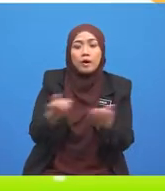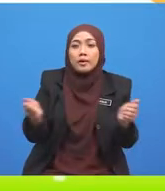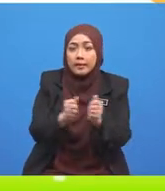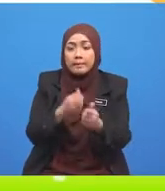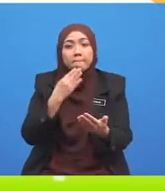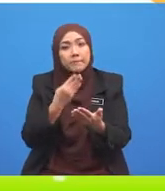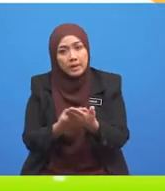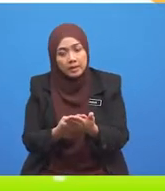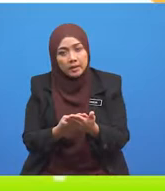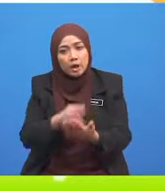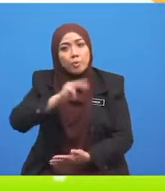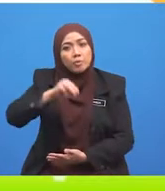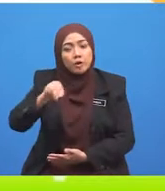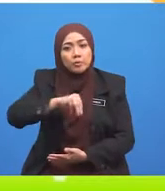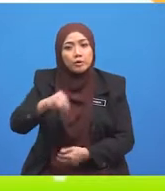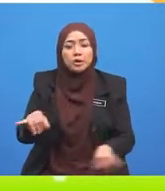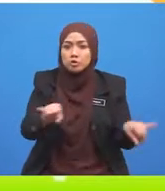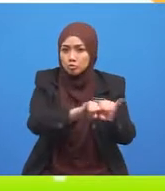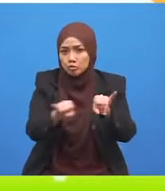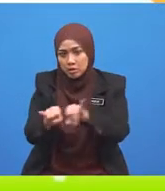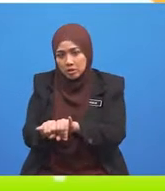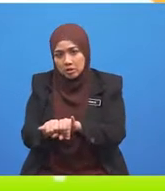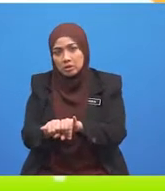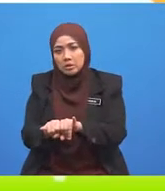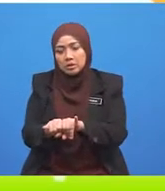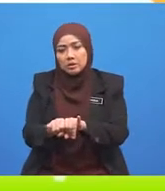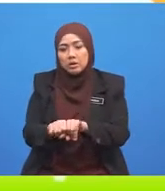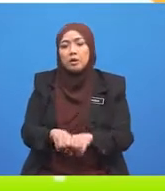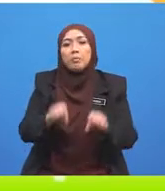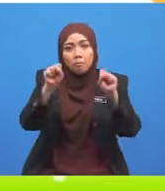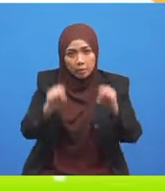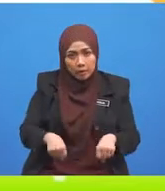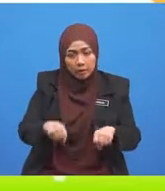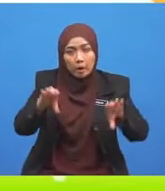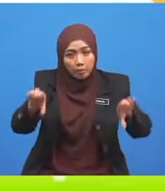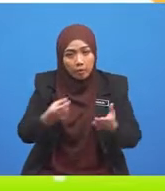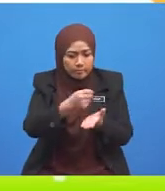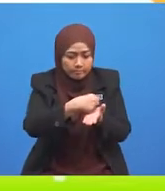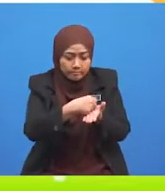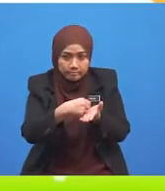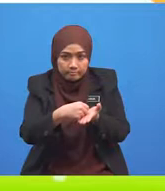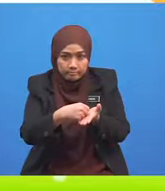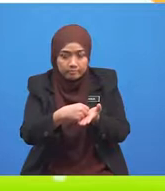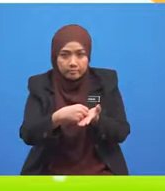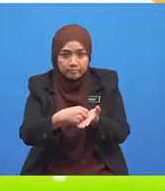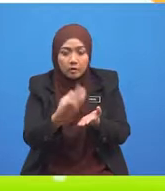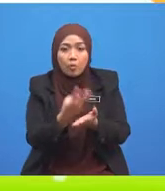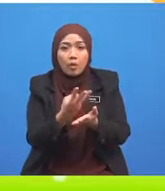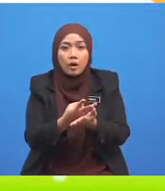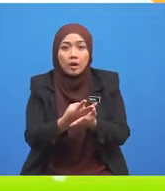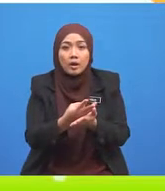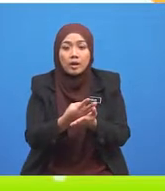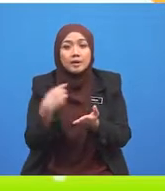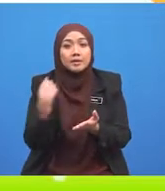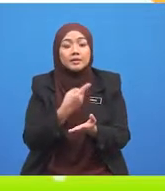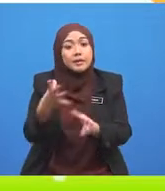berhemah, murid-murid juga disarankan membuat catatan wang yang diterima,